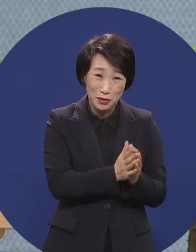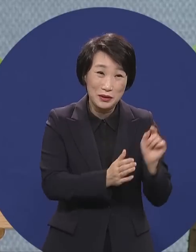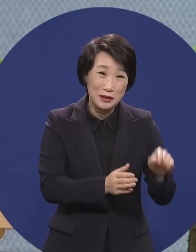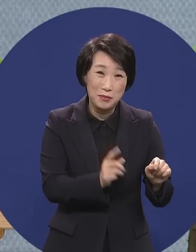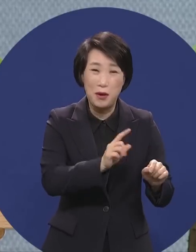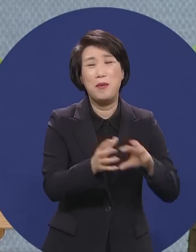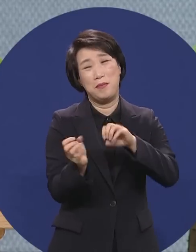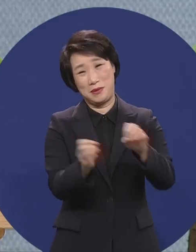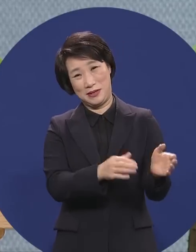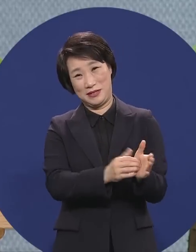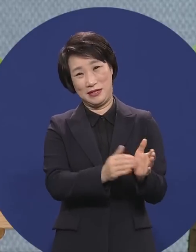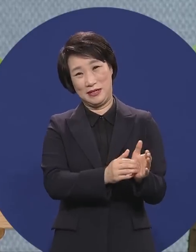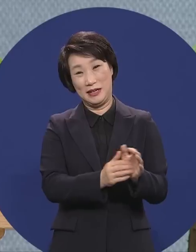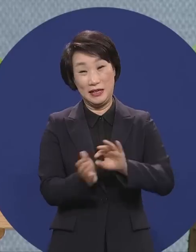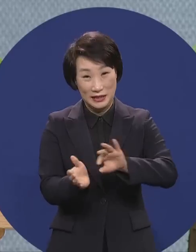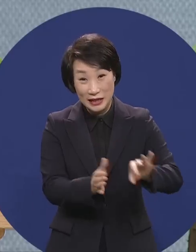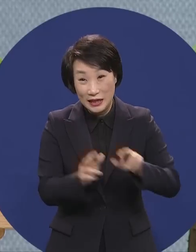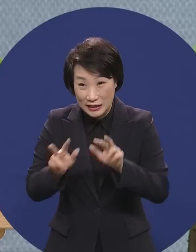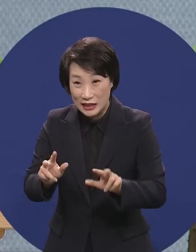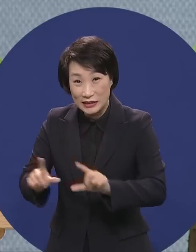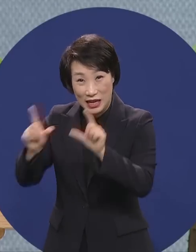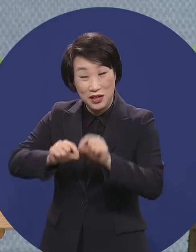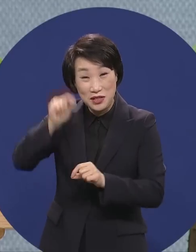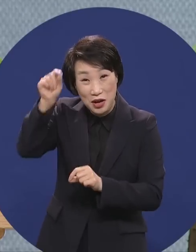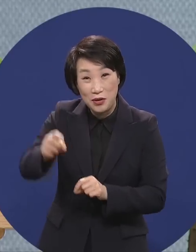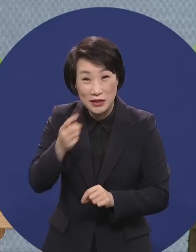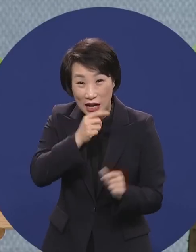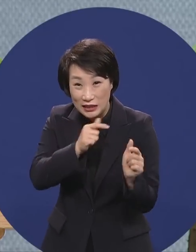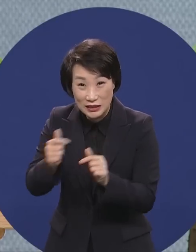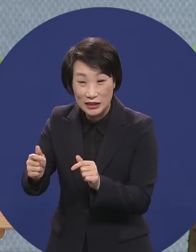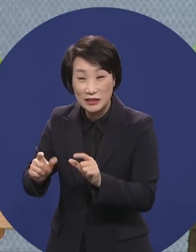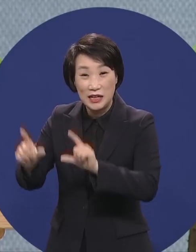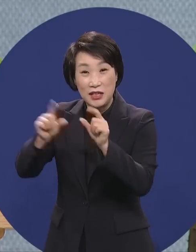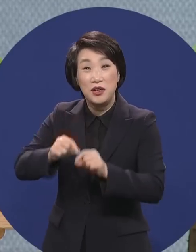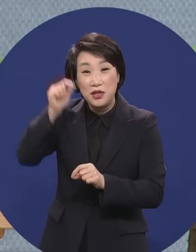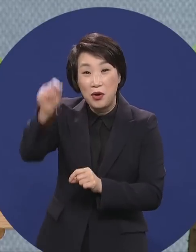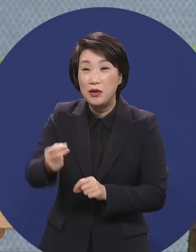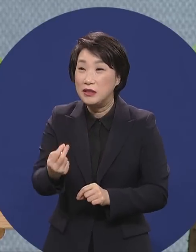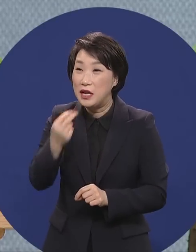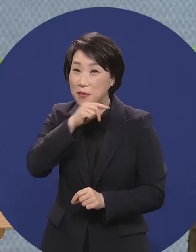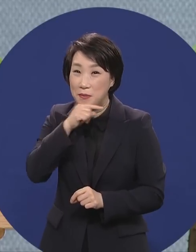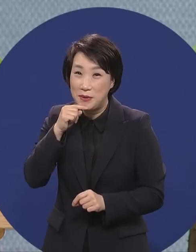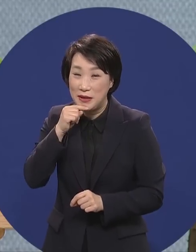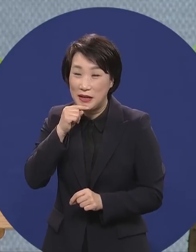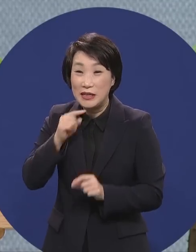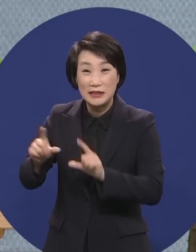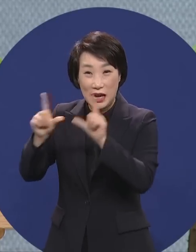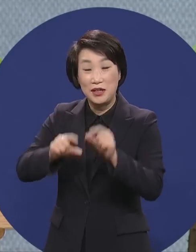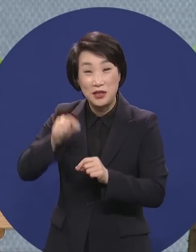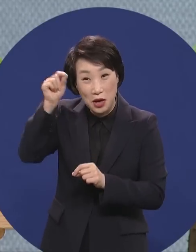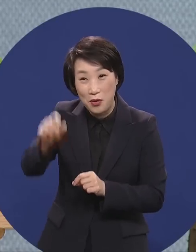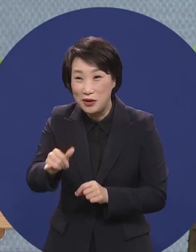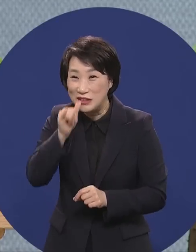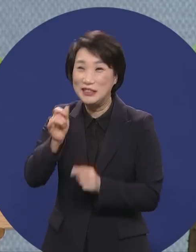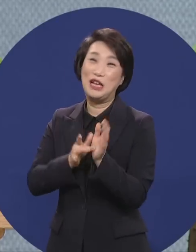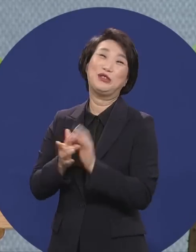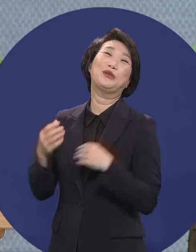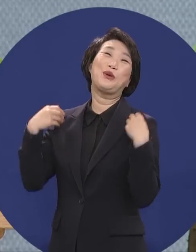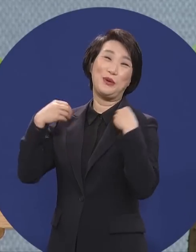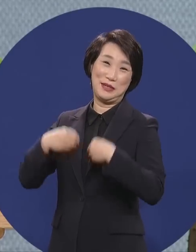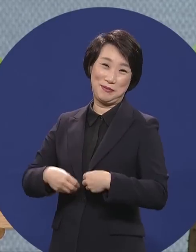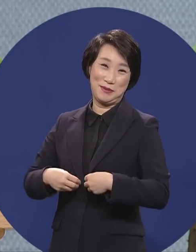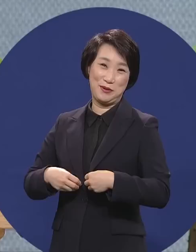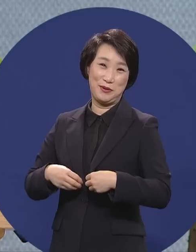다 내던지고 영원히 살 양식과 영원히 사는 생명의 피와 영원히 있는 예수로 옷